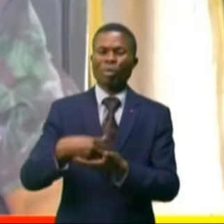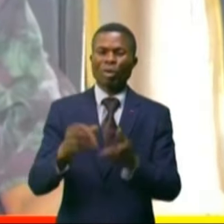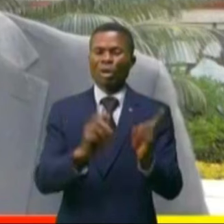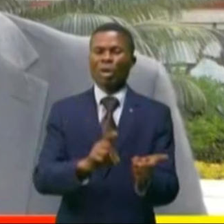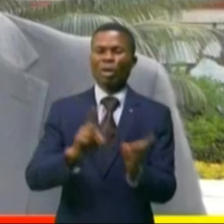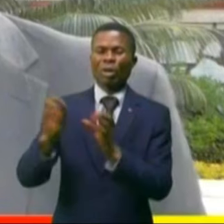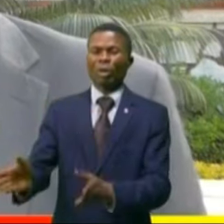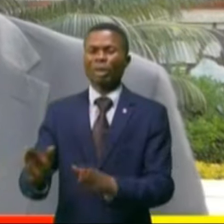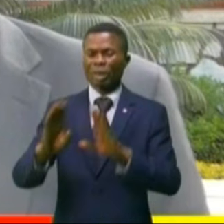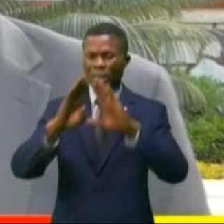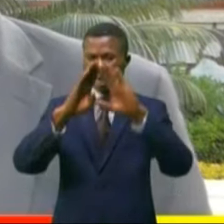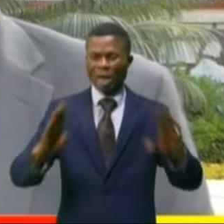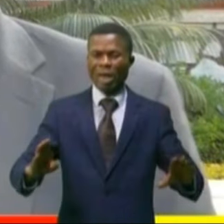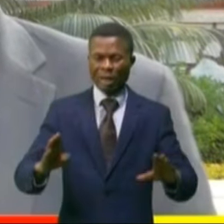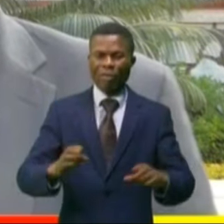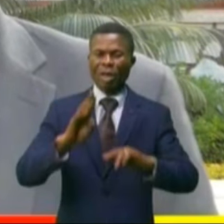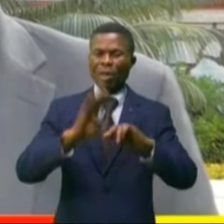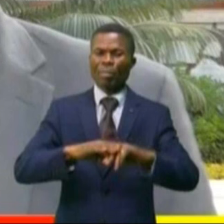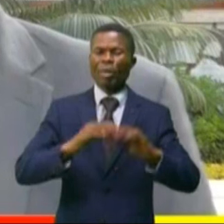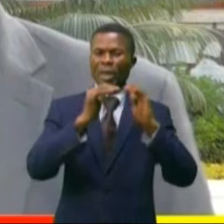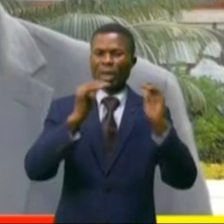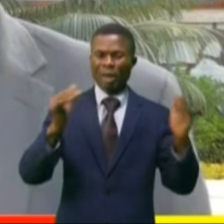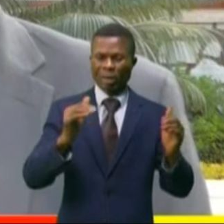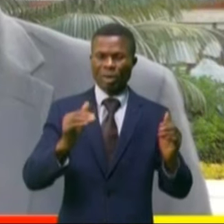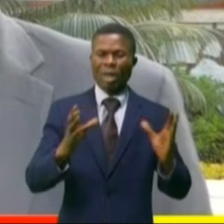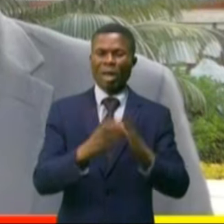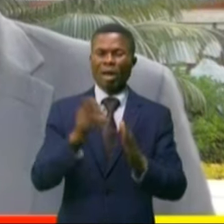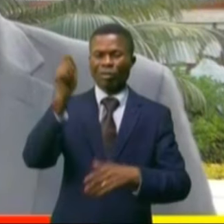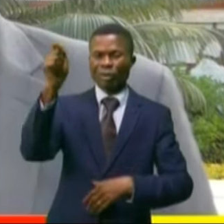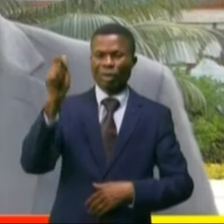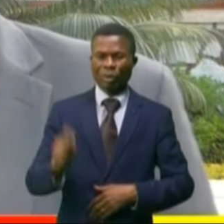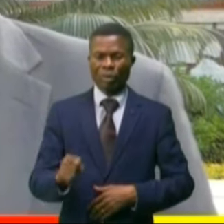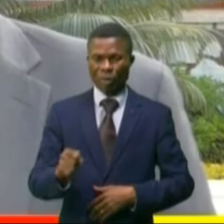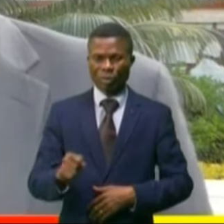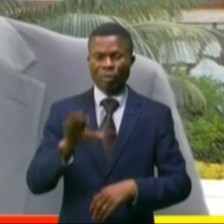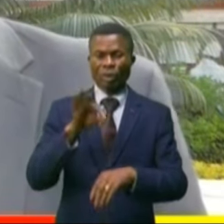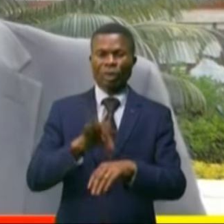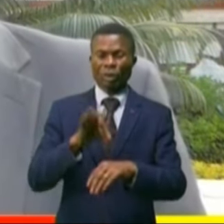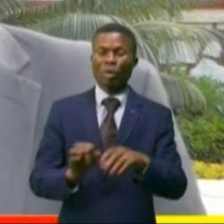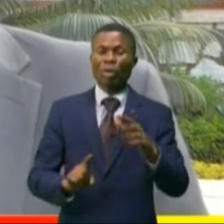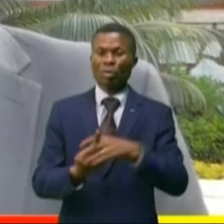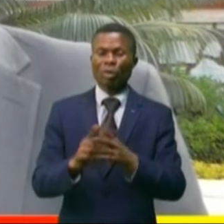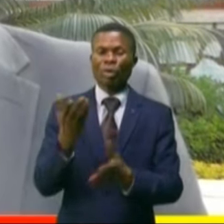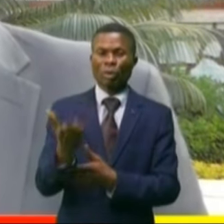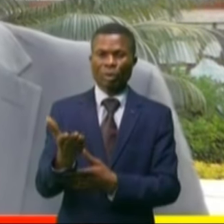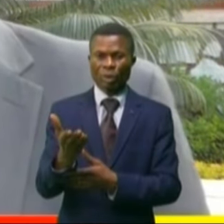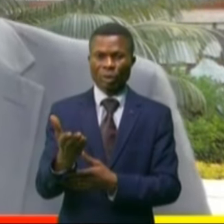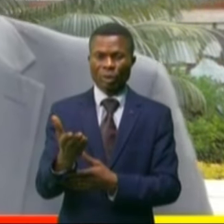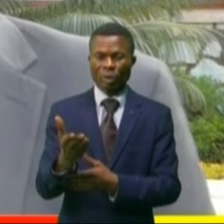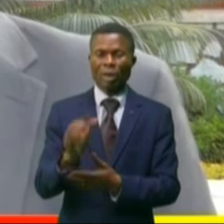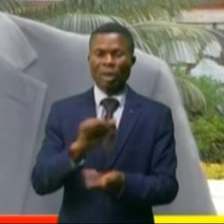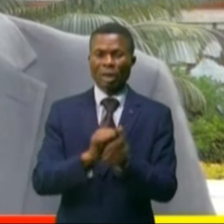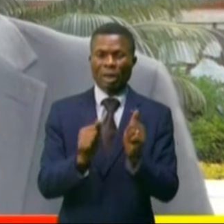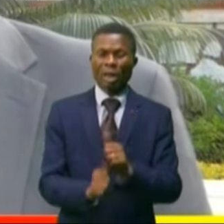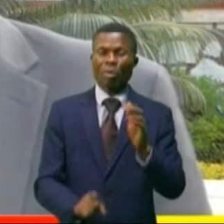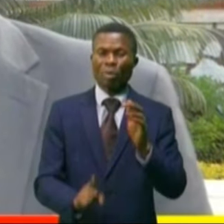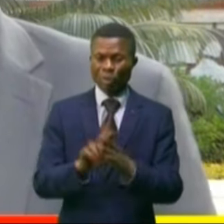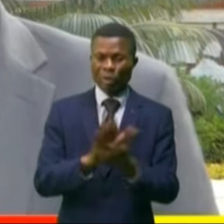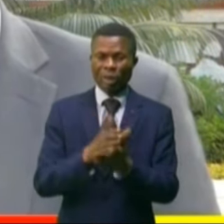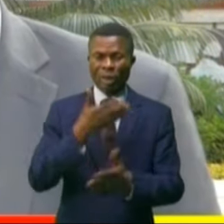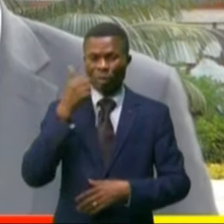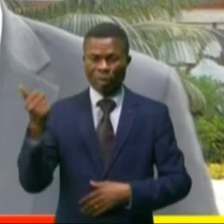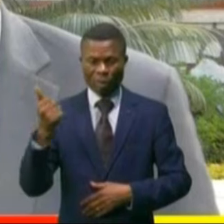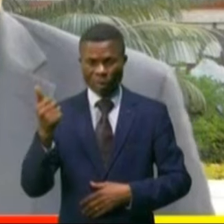dans les zones déjà sécurisées par les forces armées. Dès que des opportunités se présentent, dès que la situation s'améliore, dès qu'une zone